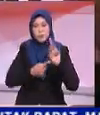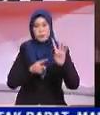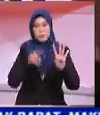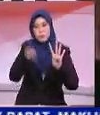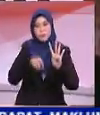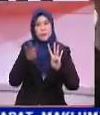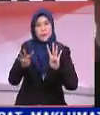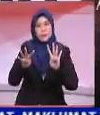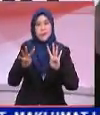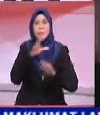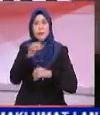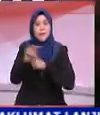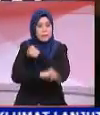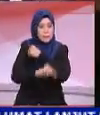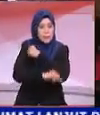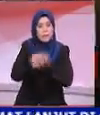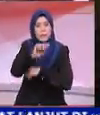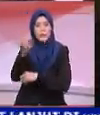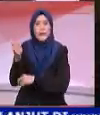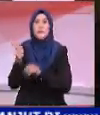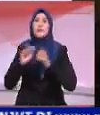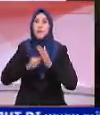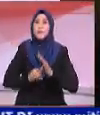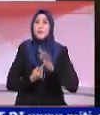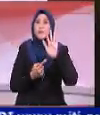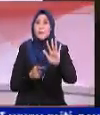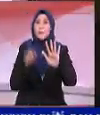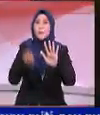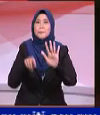April, manakala negeri-negeri lain 5 April.